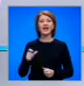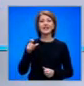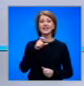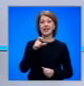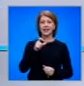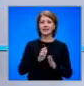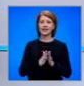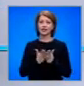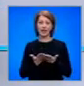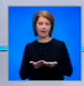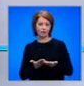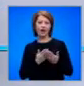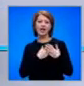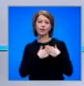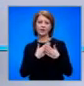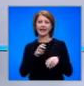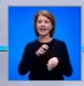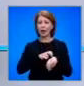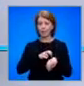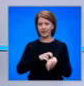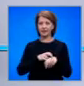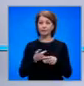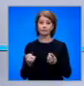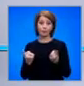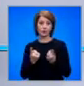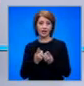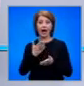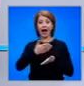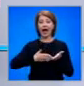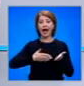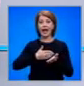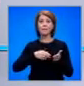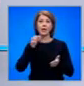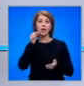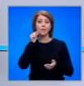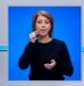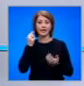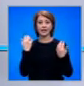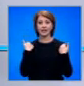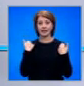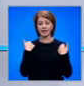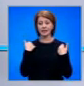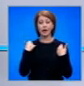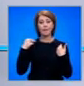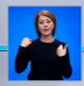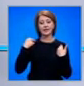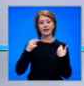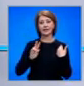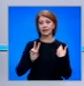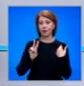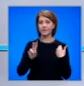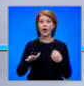Силистра, членове и симпатизанти на ДПС посрещнаха с хляб и мед кандидат президентската двойка на партията. Основната функция на